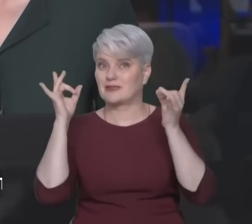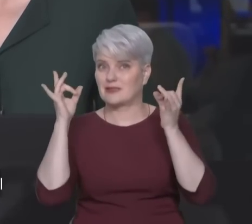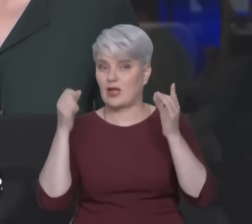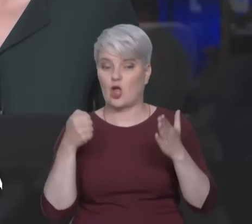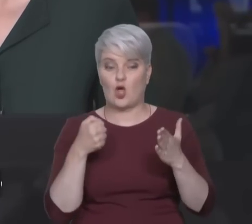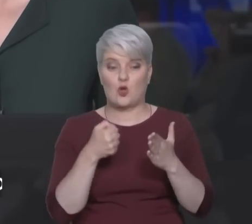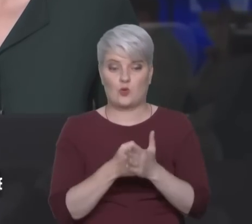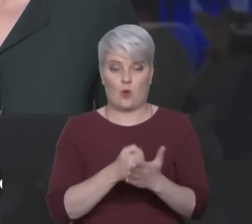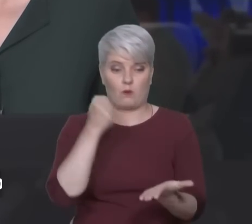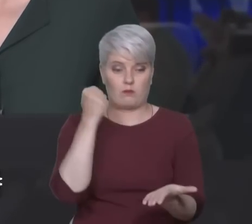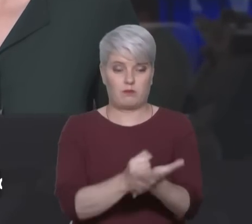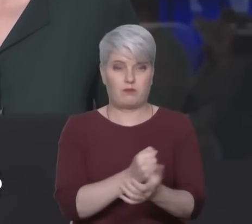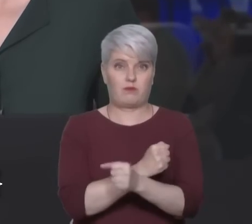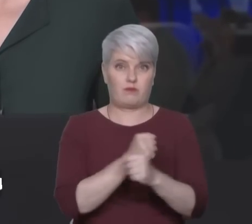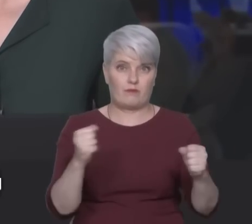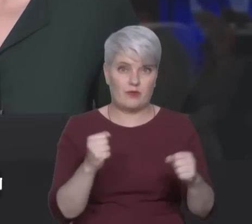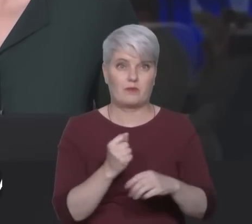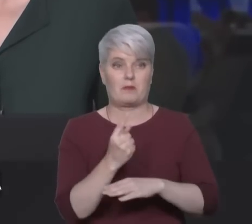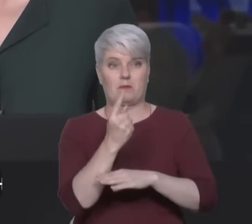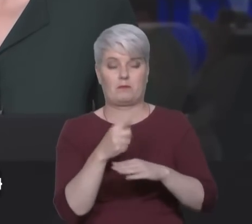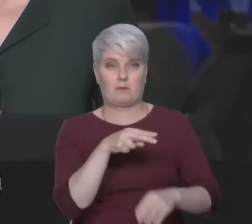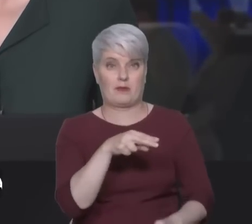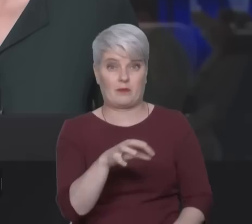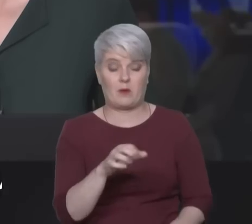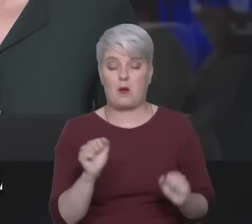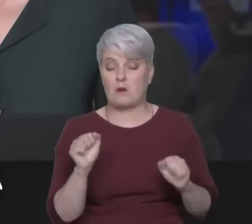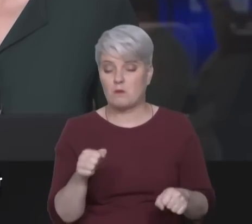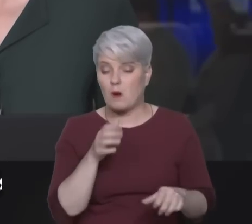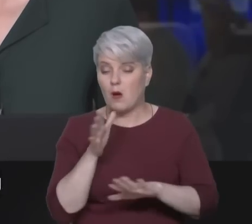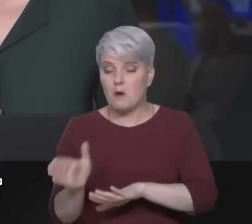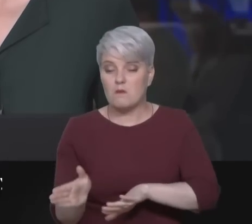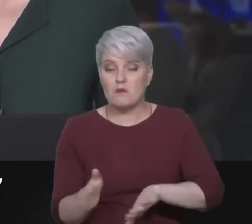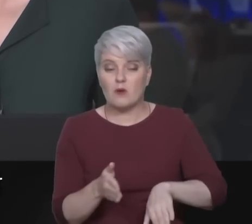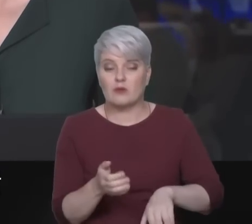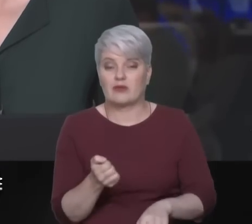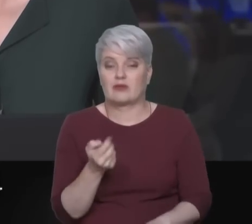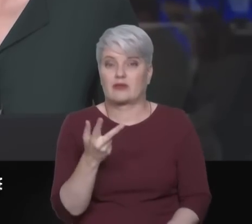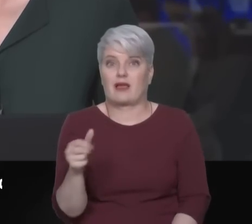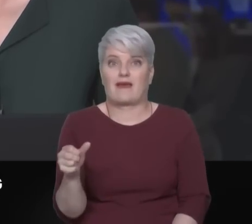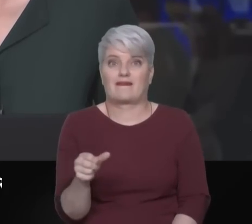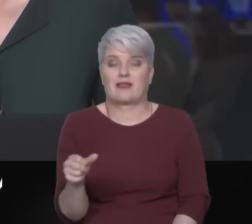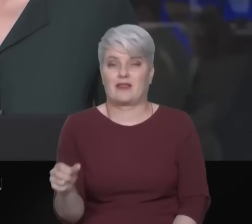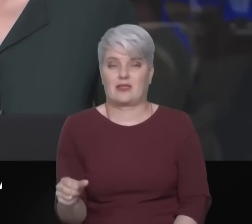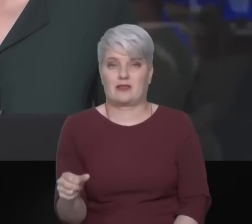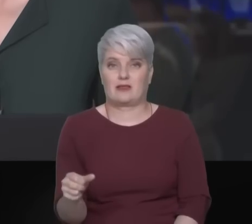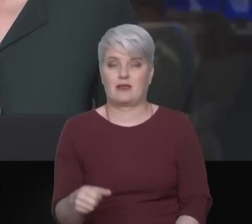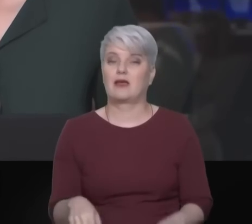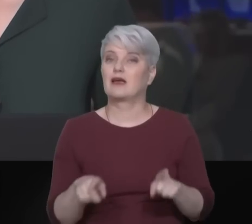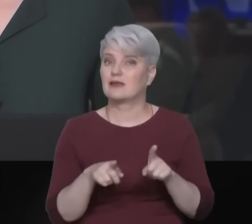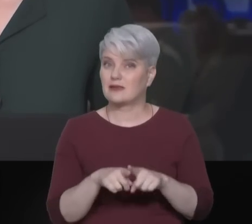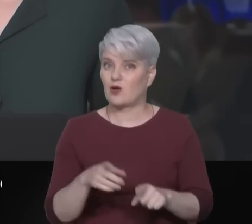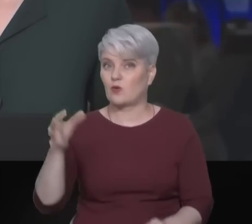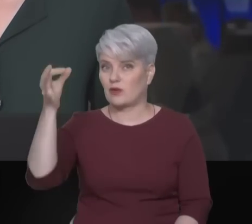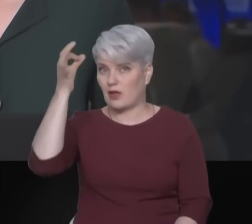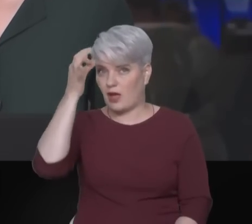до безпосереднього вибуху або роботи протиповітряної оборони може пройти всього кілька хвилин. А також нагадаю